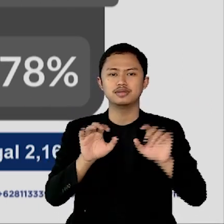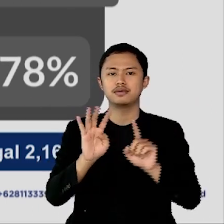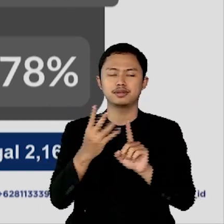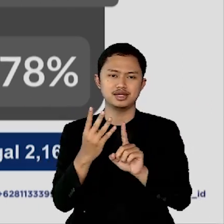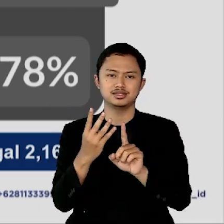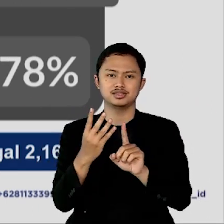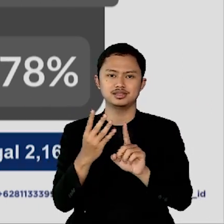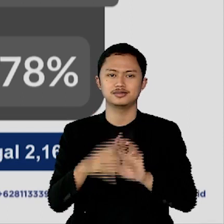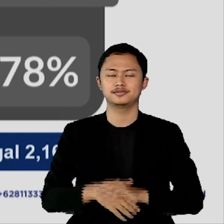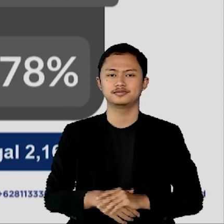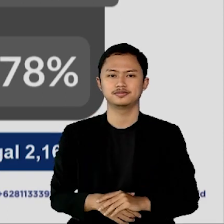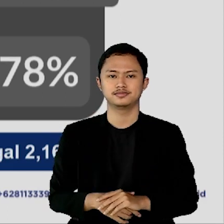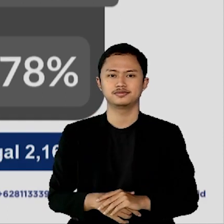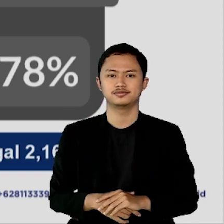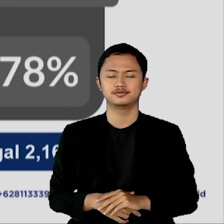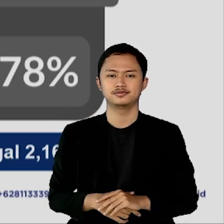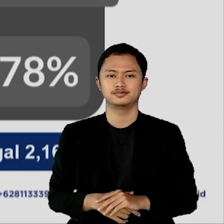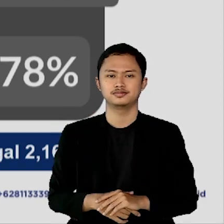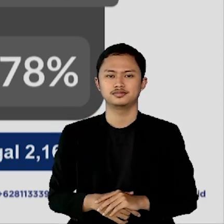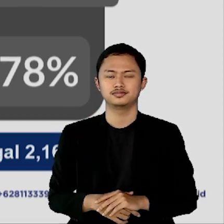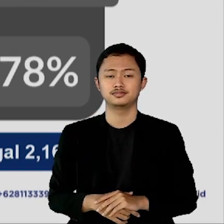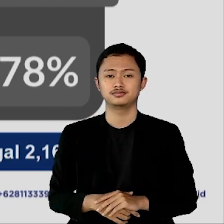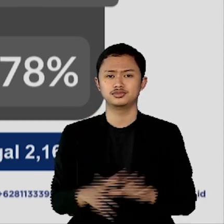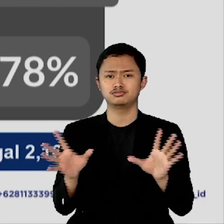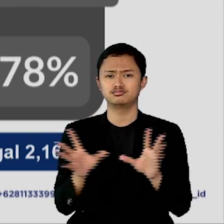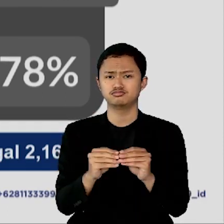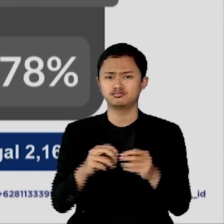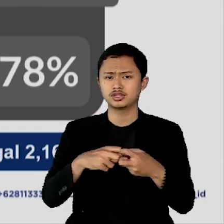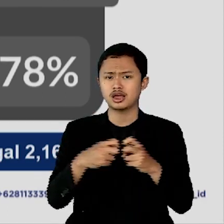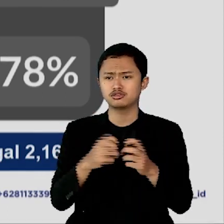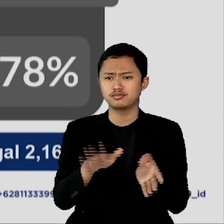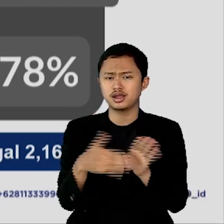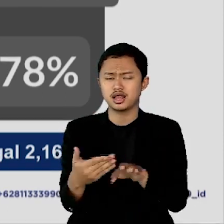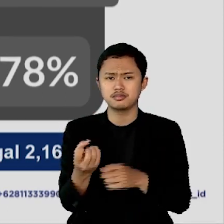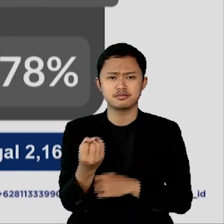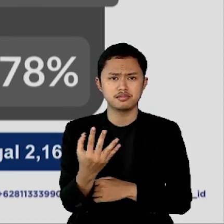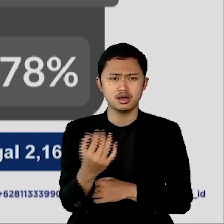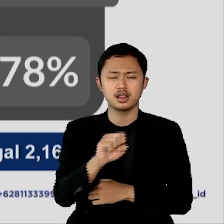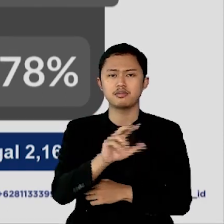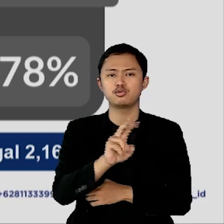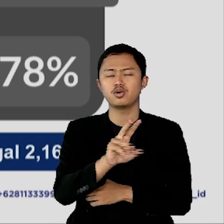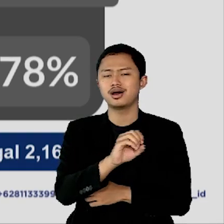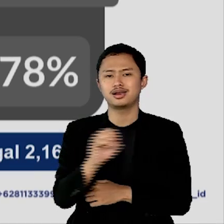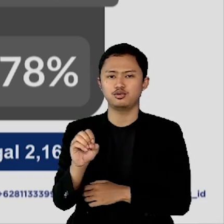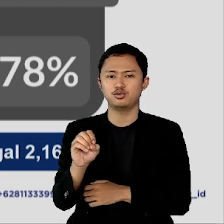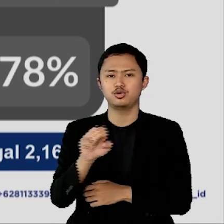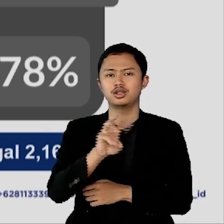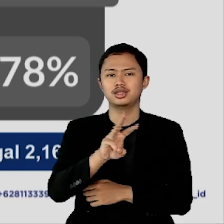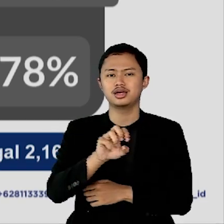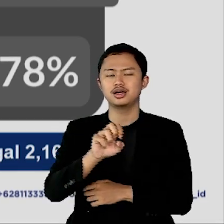914 atau 91,7 persen dan jumlah kasus meninggal kumulatif adalah 50